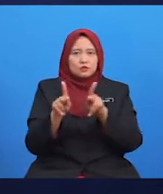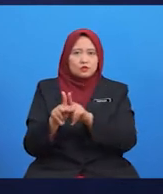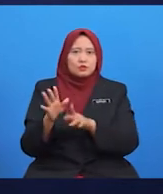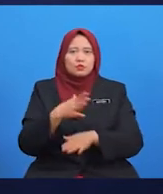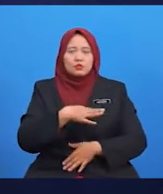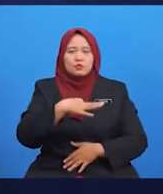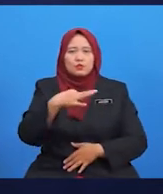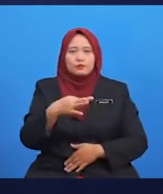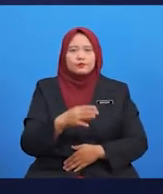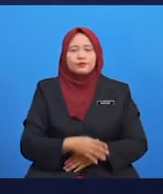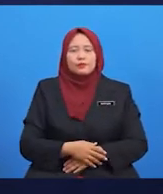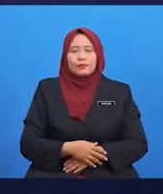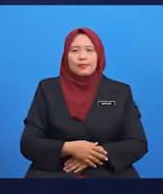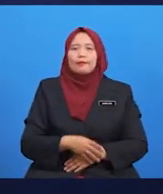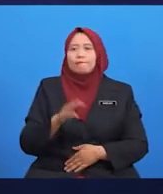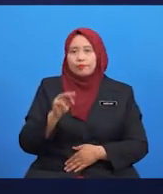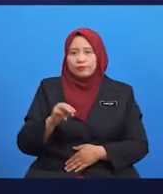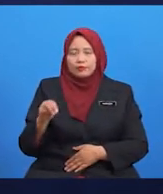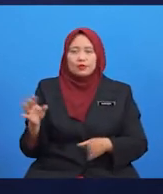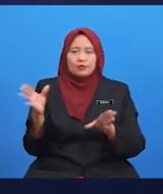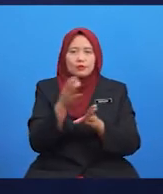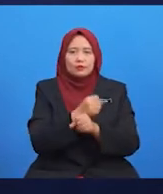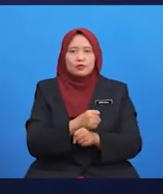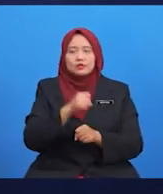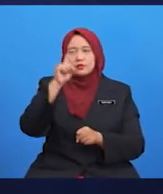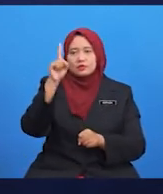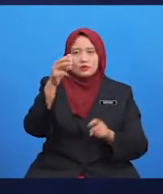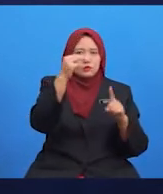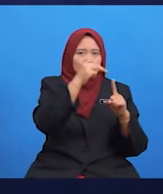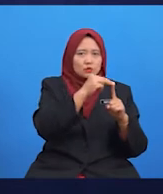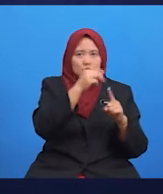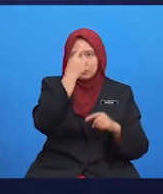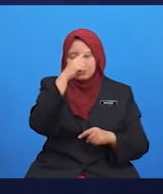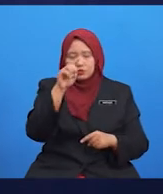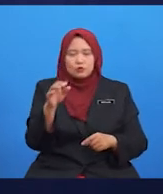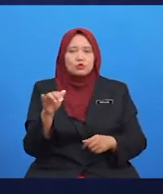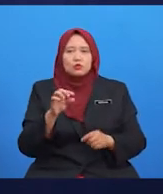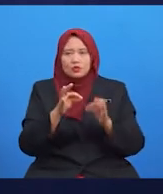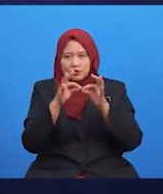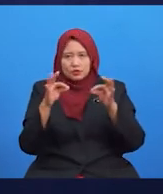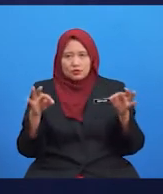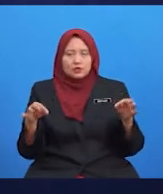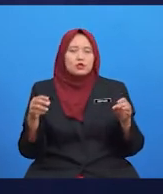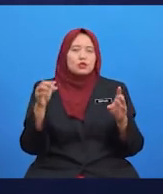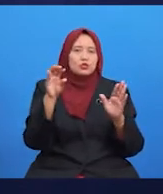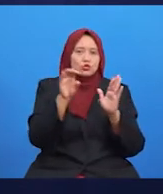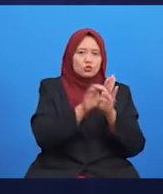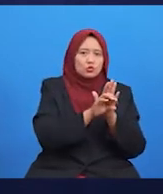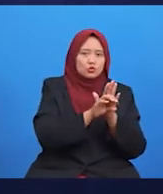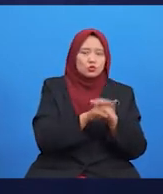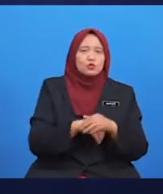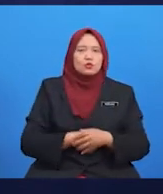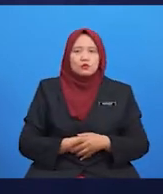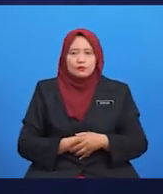Pelajar akan memperoleh satu markah untuk ayat contoh yang menepati ayat